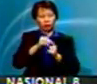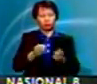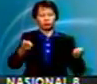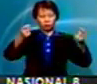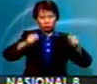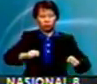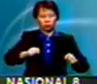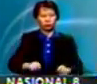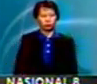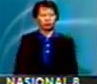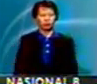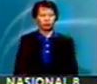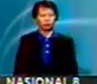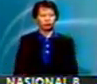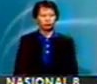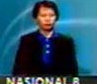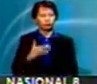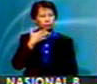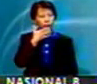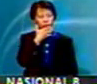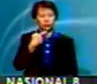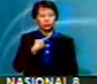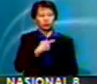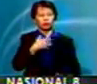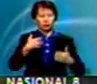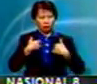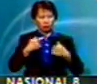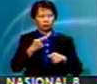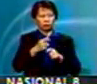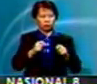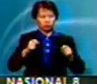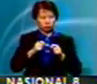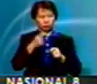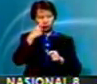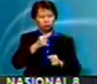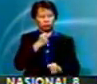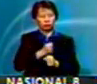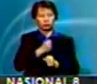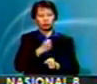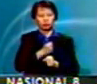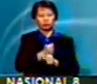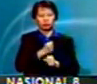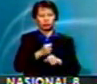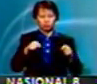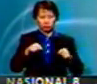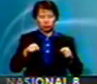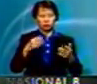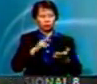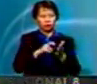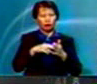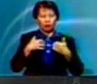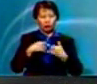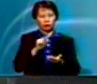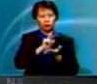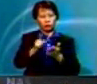kontrak. Pengen warga muda kita ni adalah tempat untuk dia survive lah sikit, kita katakan. Maknanya dia ada